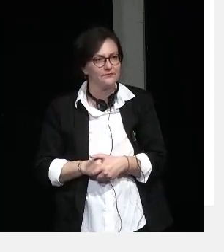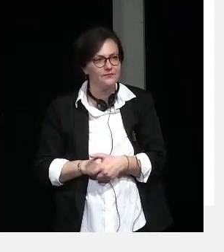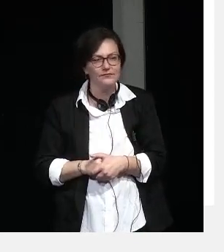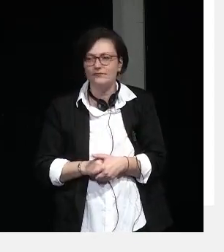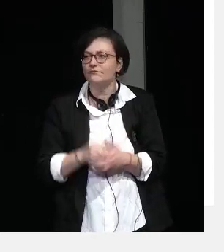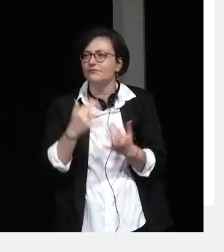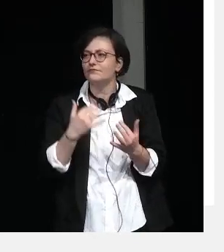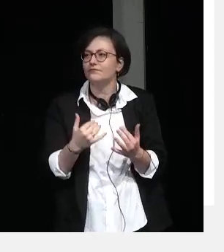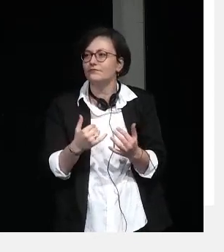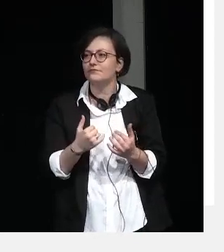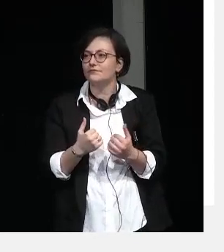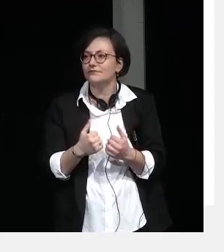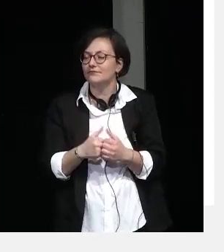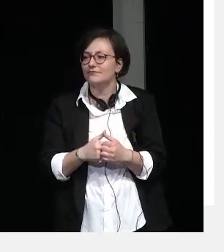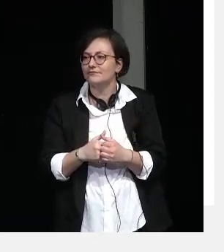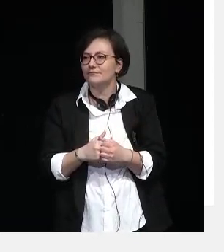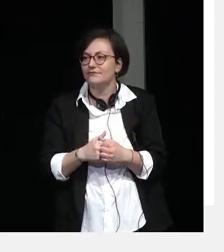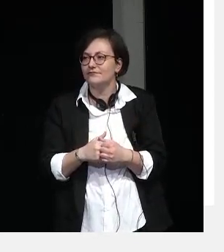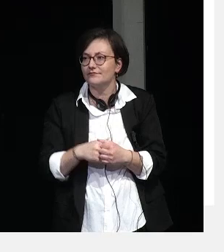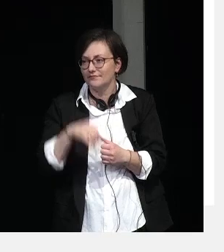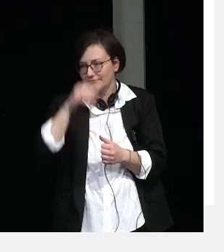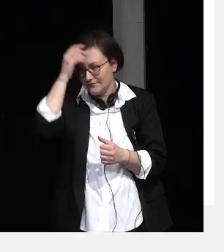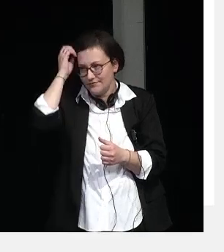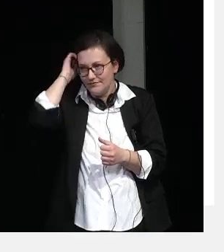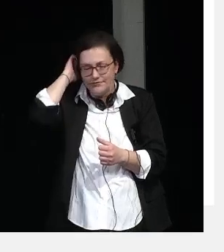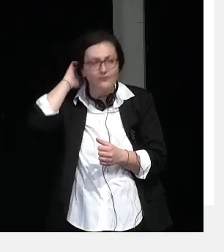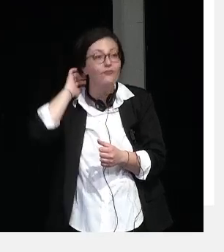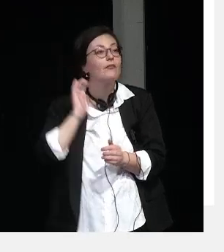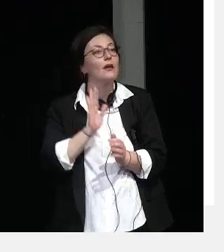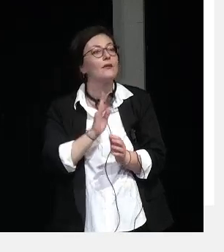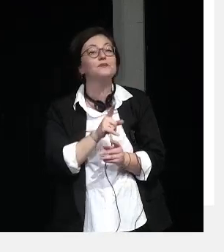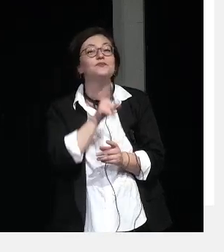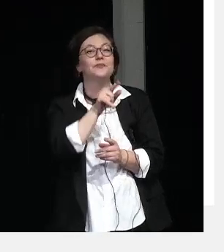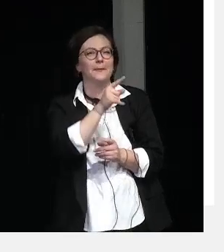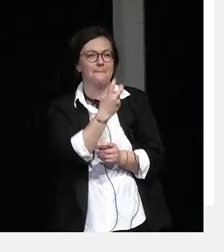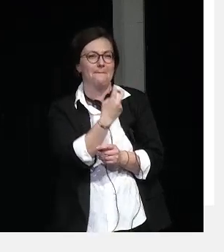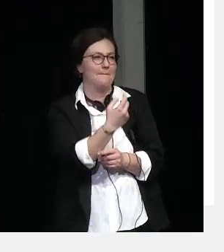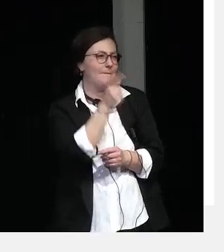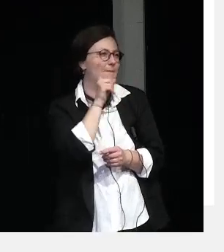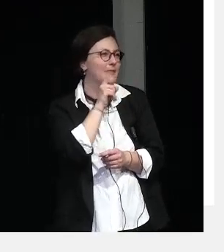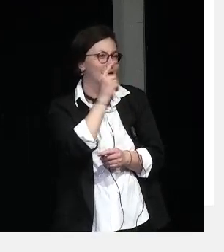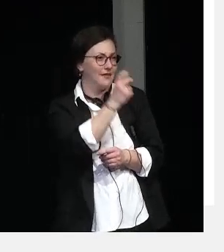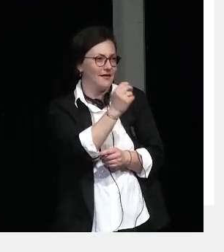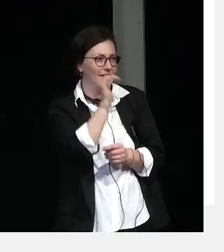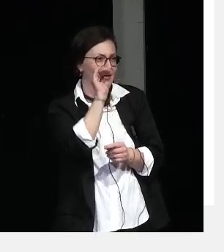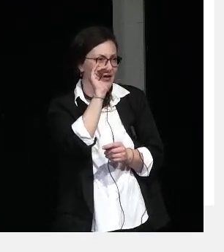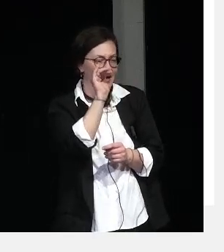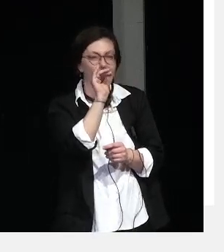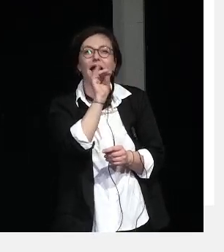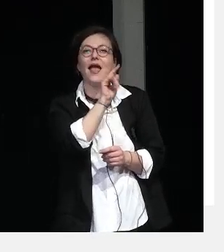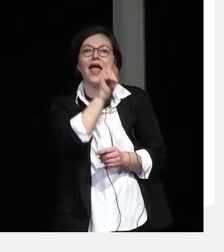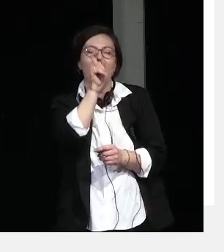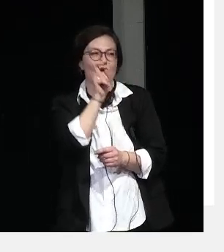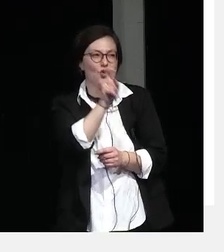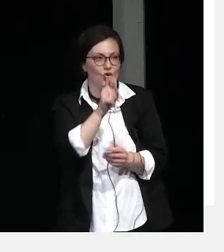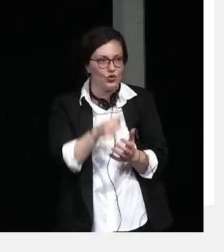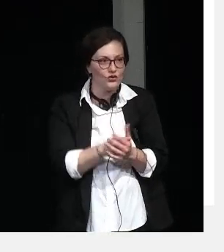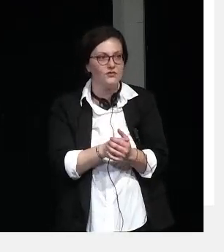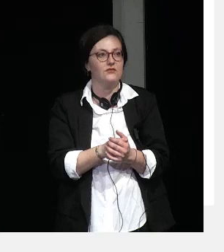Μάλιστα. Να κάνω έχω και μία ερώτηση. Θα σας δώσουμε, θέλετε το λόγο. Ναι.